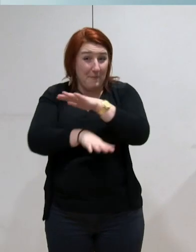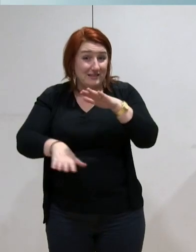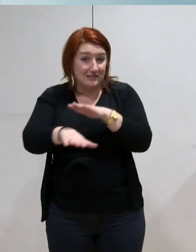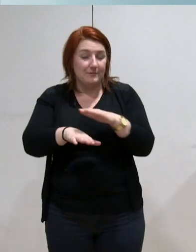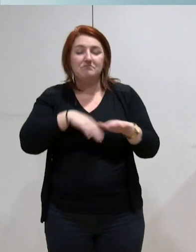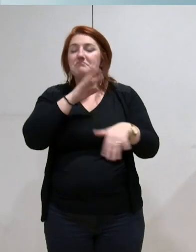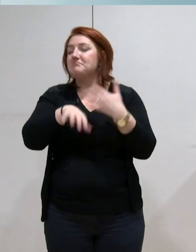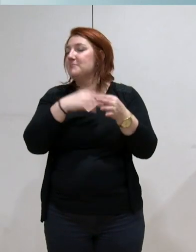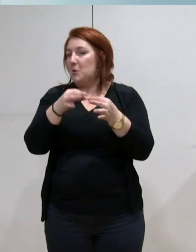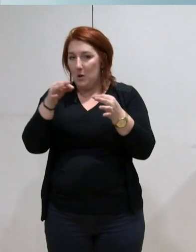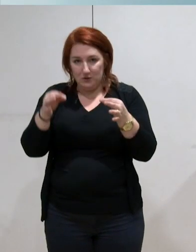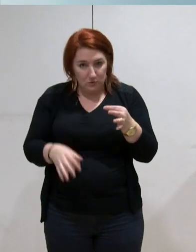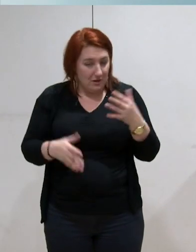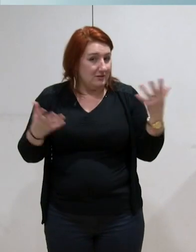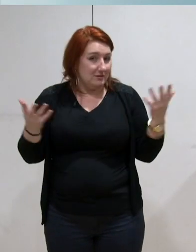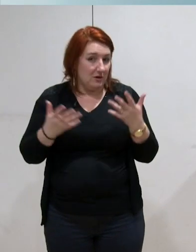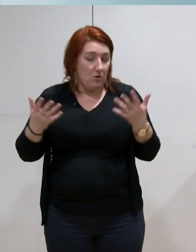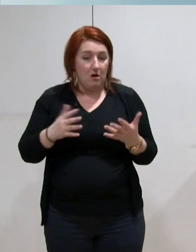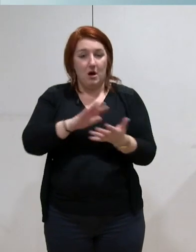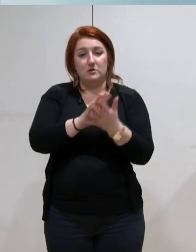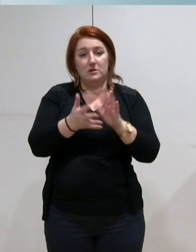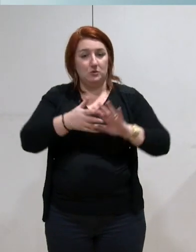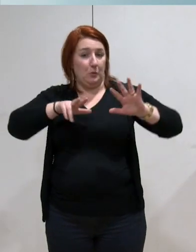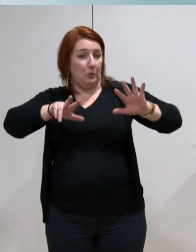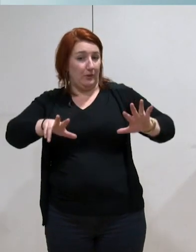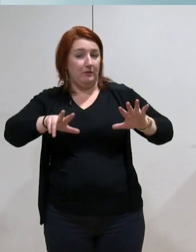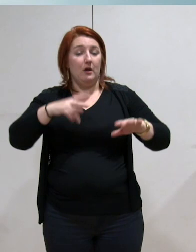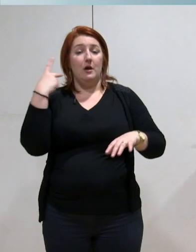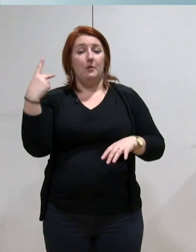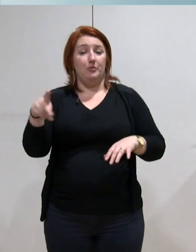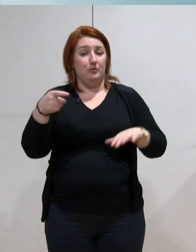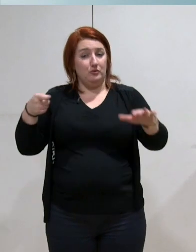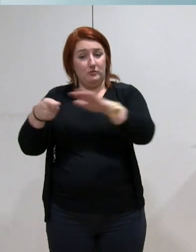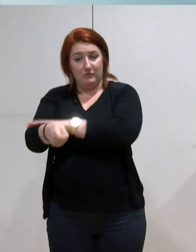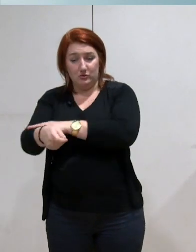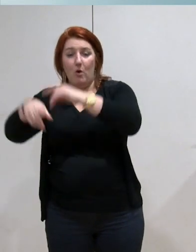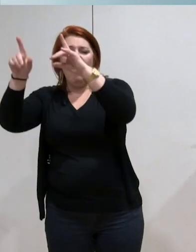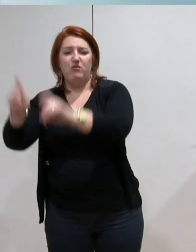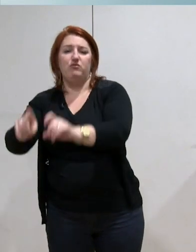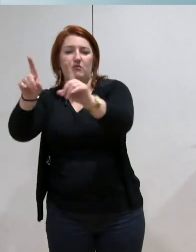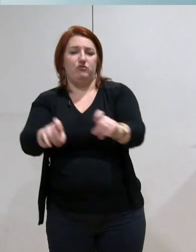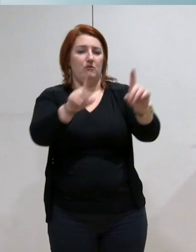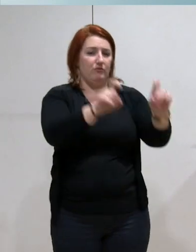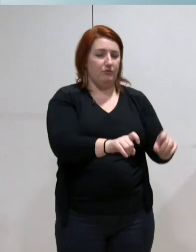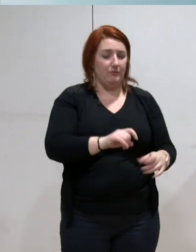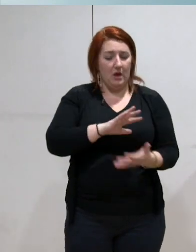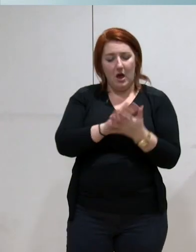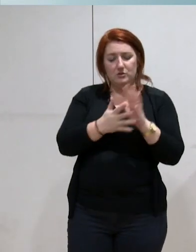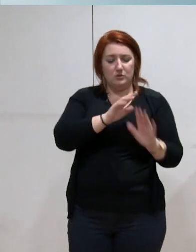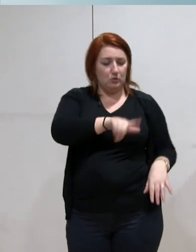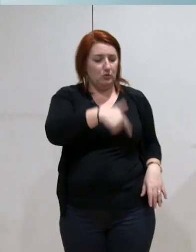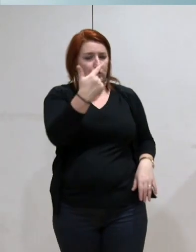résultat au bout du compte associations voient leur subvention baisser 12 associations voient leur